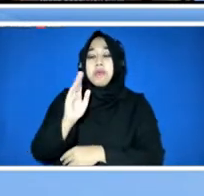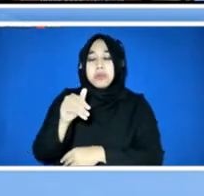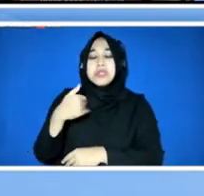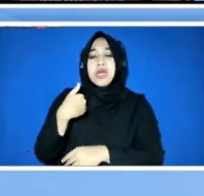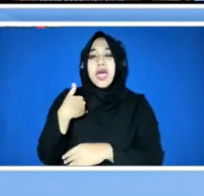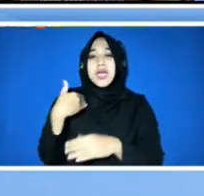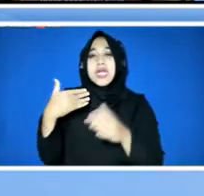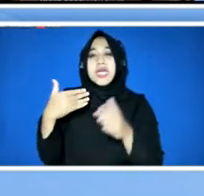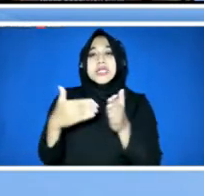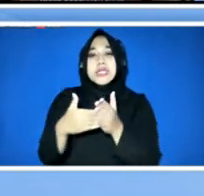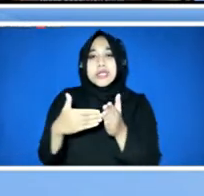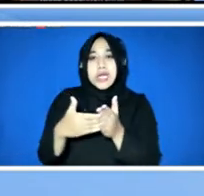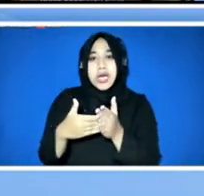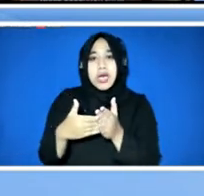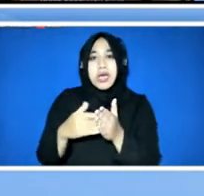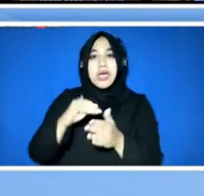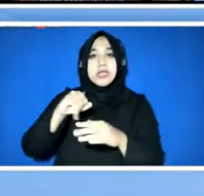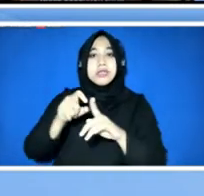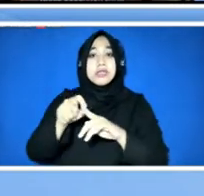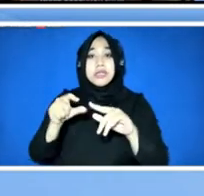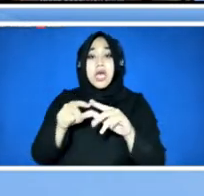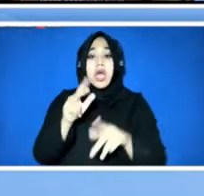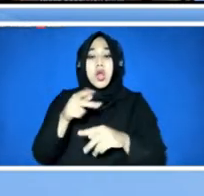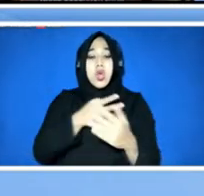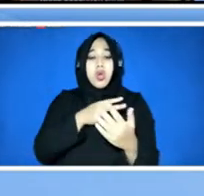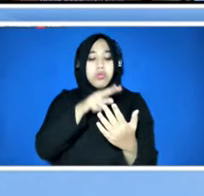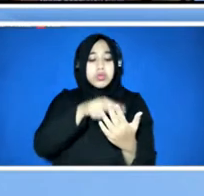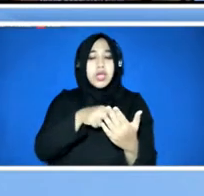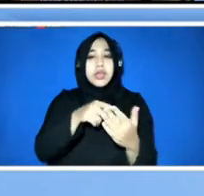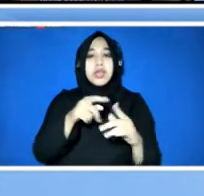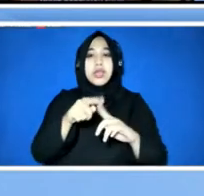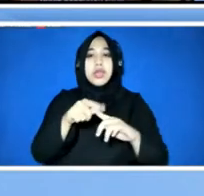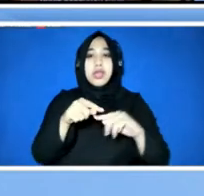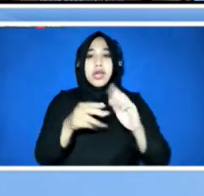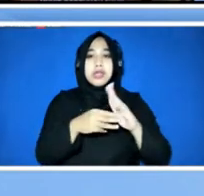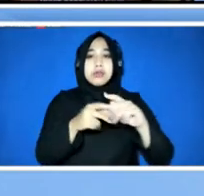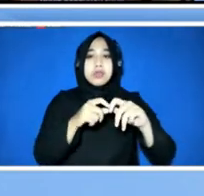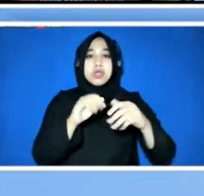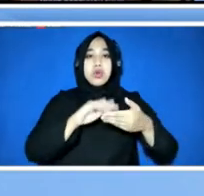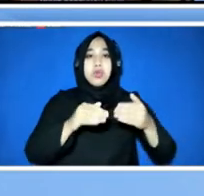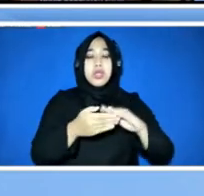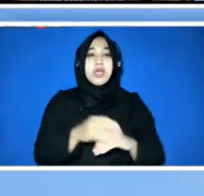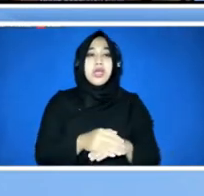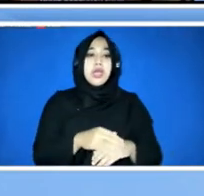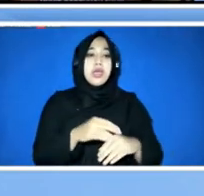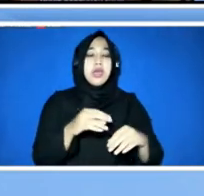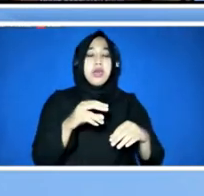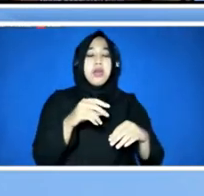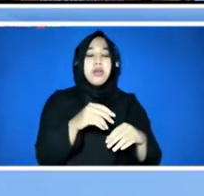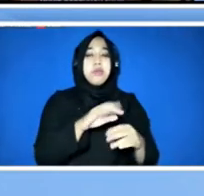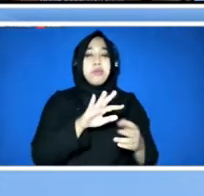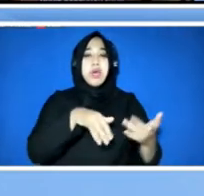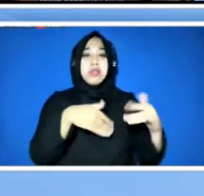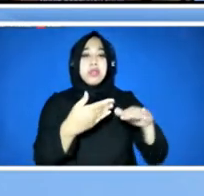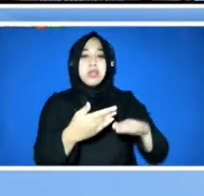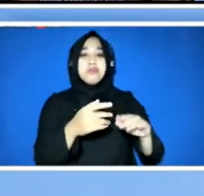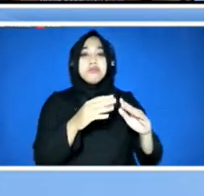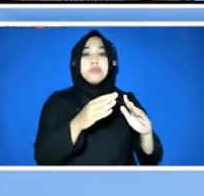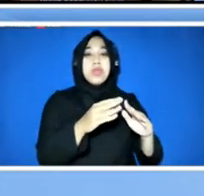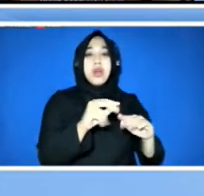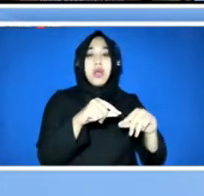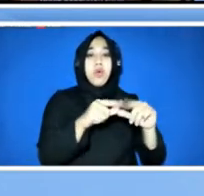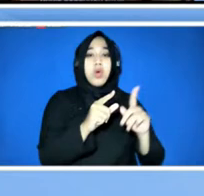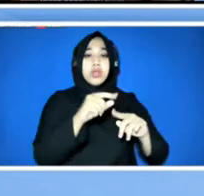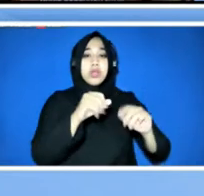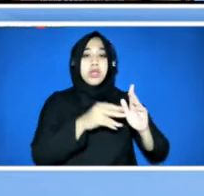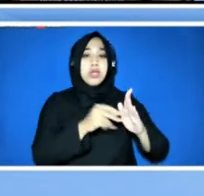di sini kalau kita lihat kondisinya transmisi komunitas, kasus konfirmasi, rawat inap RS, dan kematian, ini dikaitkan dengan